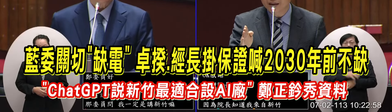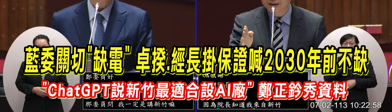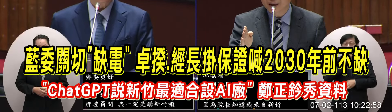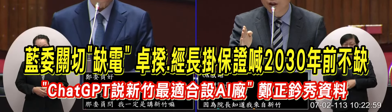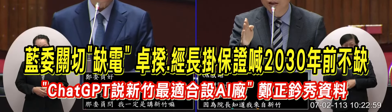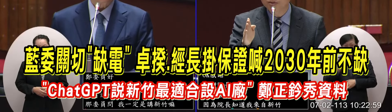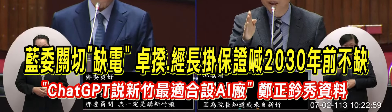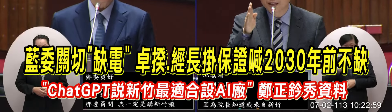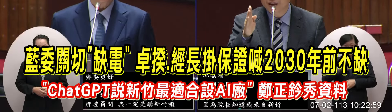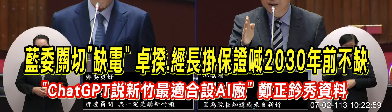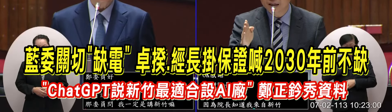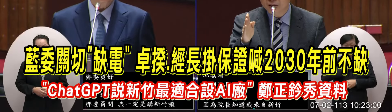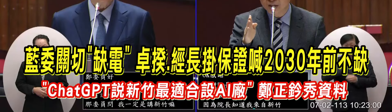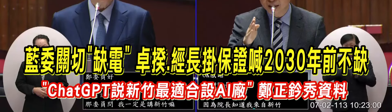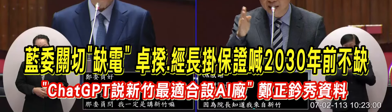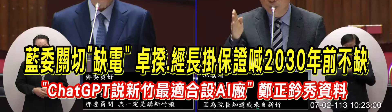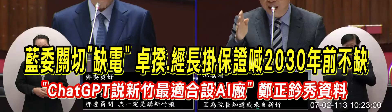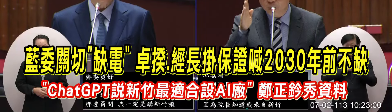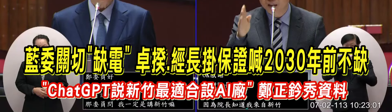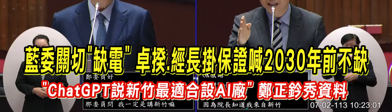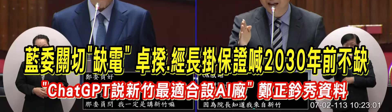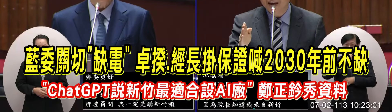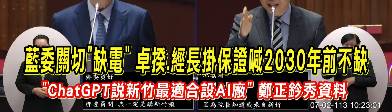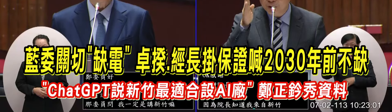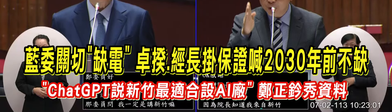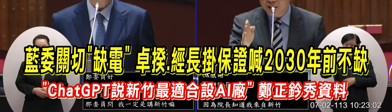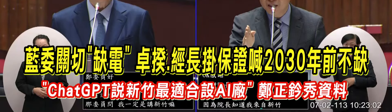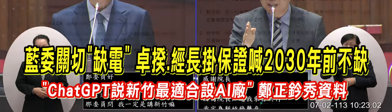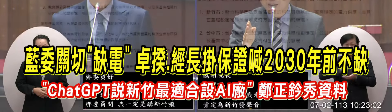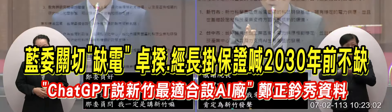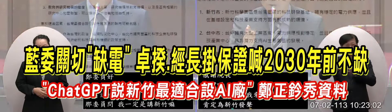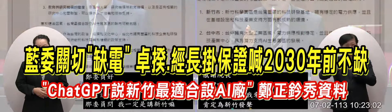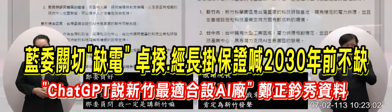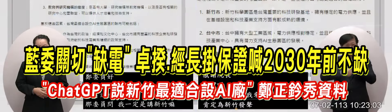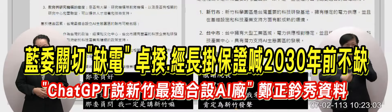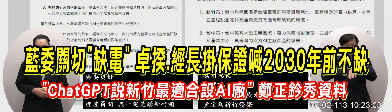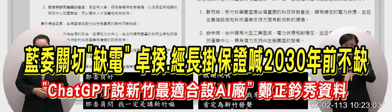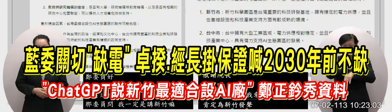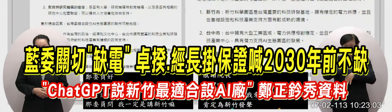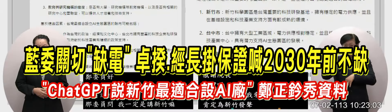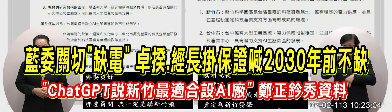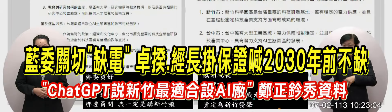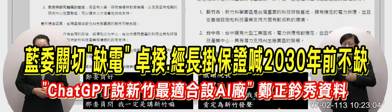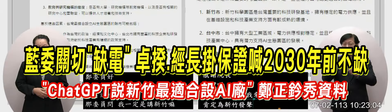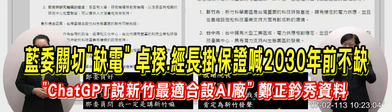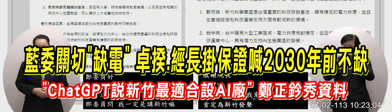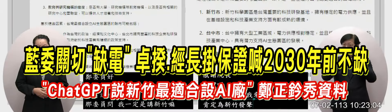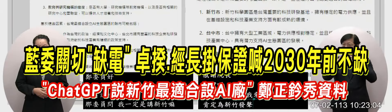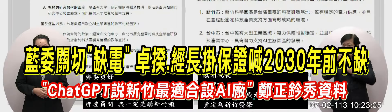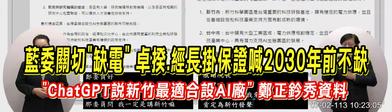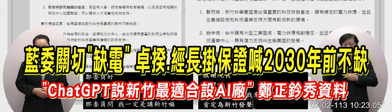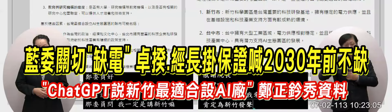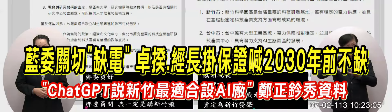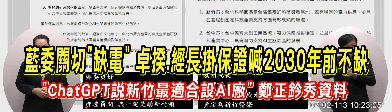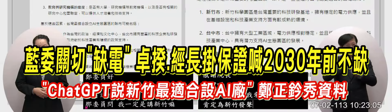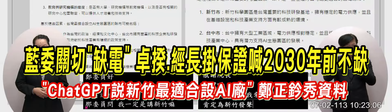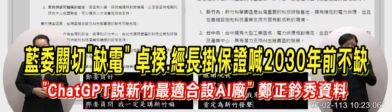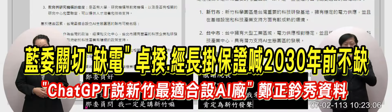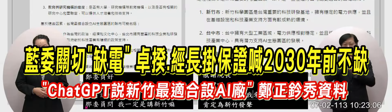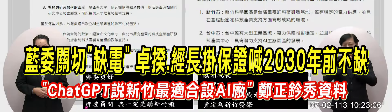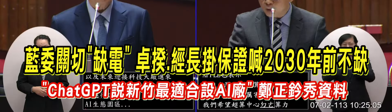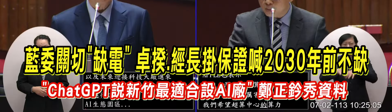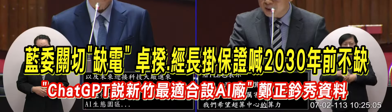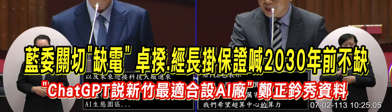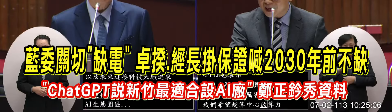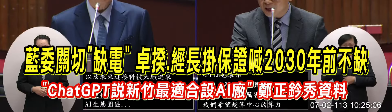用了那 ChatGPT 哦，生成式 AI， 我来问一下，他确实也给出了一个很具体的答案，他觉得全台湾最适合的地方就在新竹市